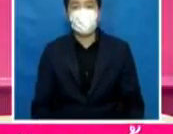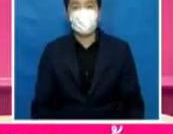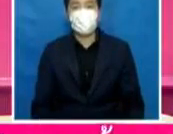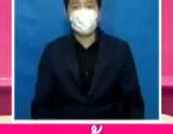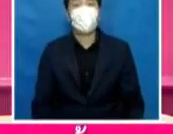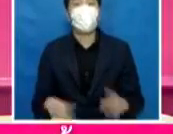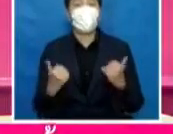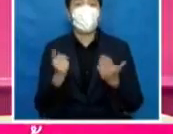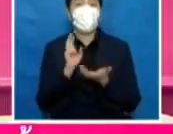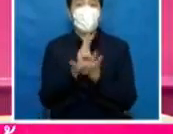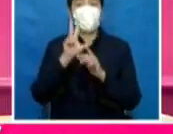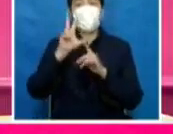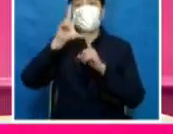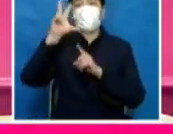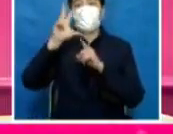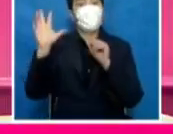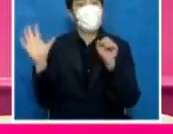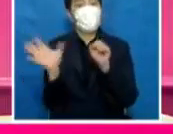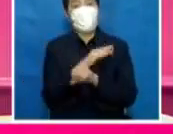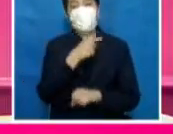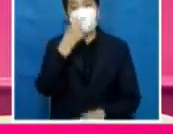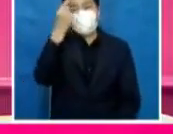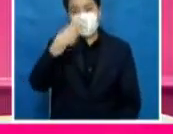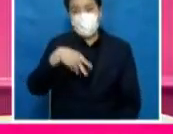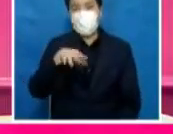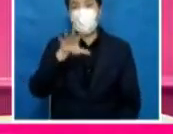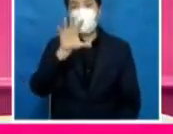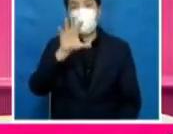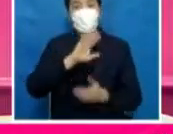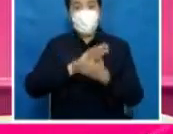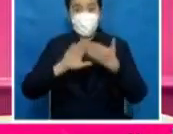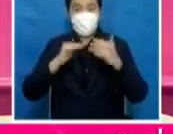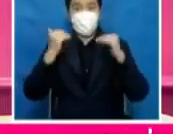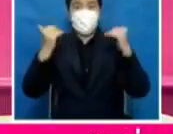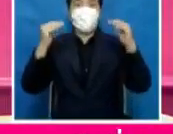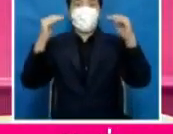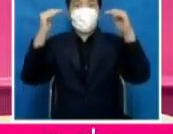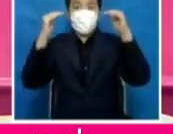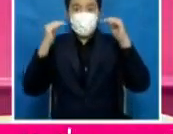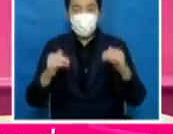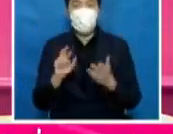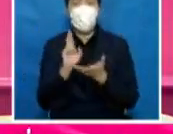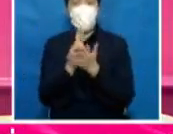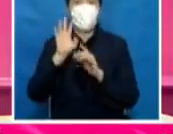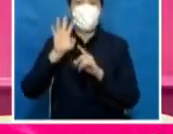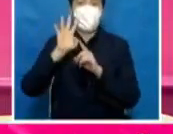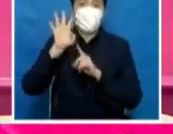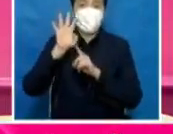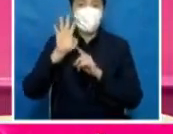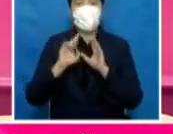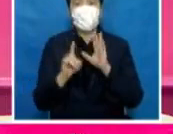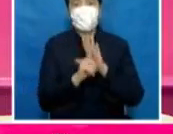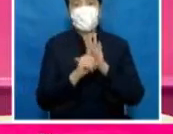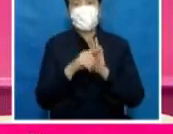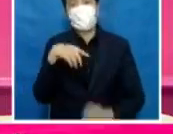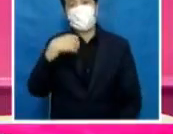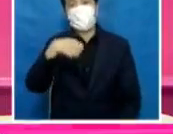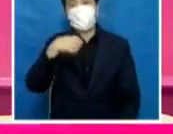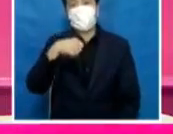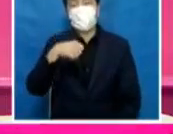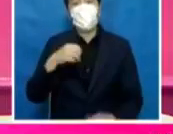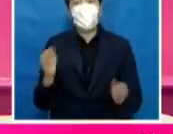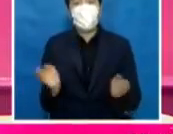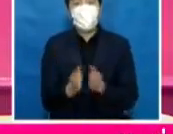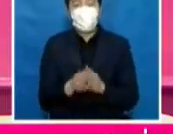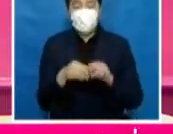ได้ทำการออกรางวัลอันดับที่3ครบทั้ง5ครั้งแล้วต่อไปจะทำการออกรางวัลอันดับที่4ออก10ครั้งจำน